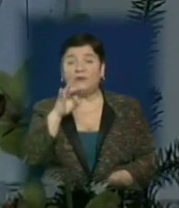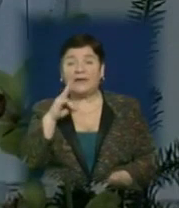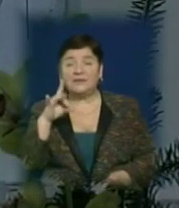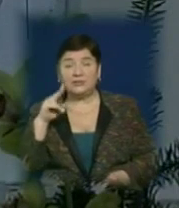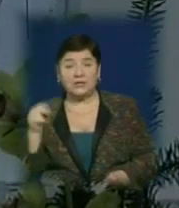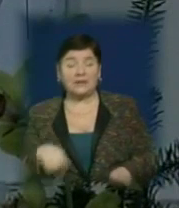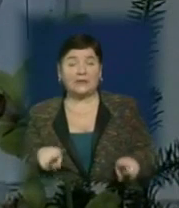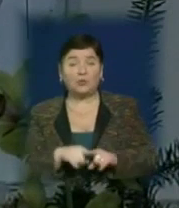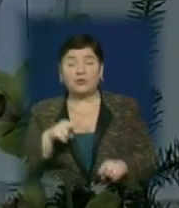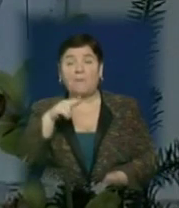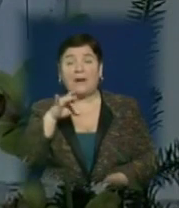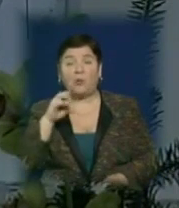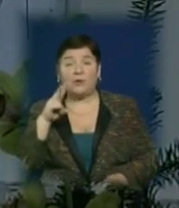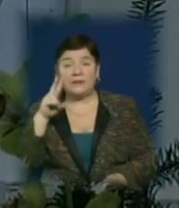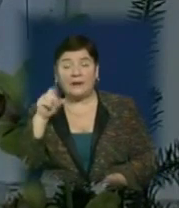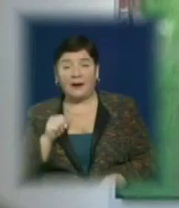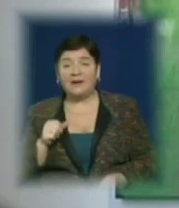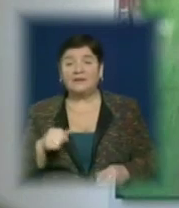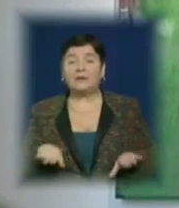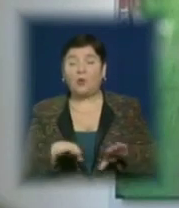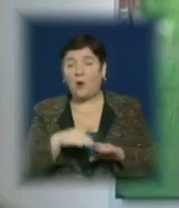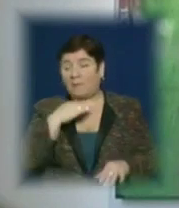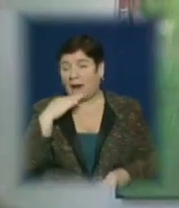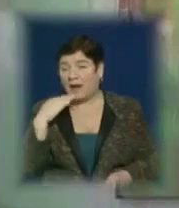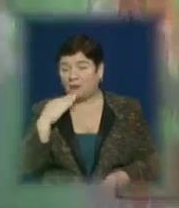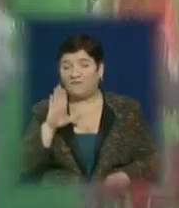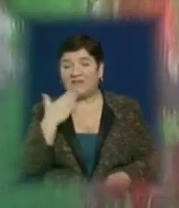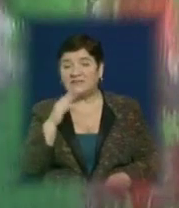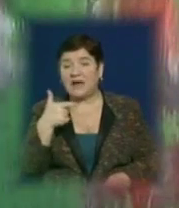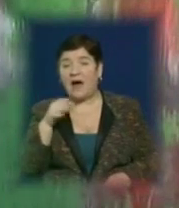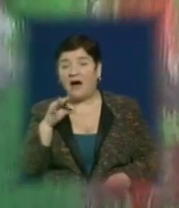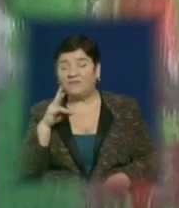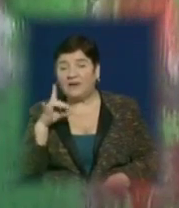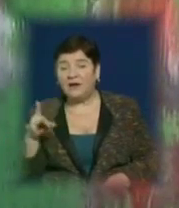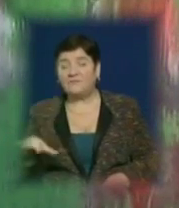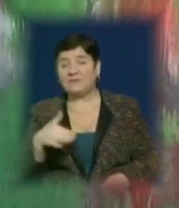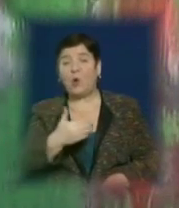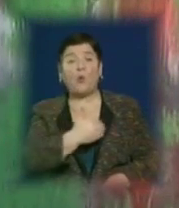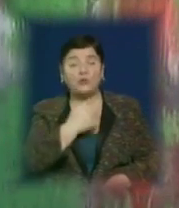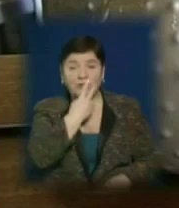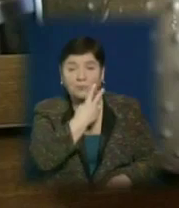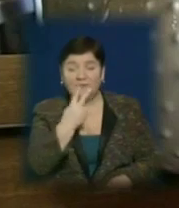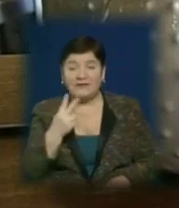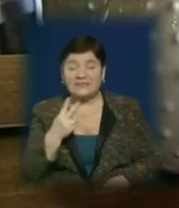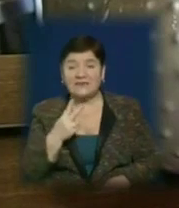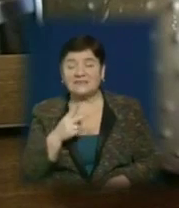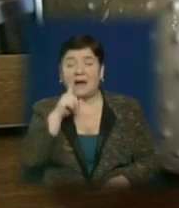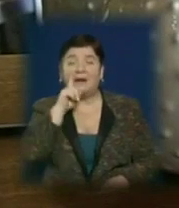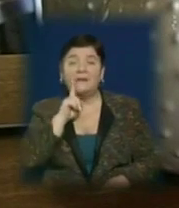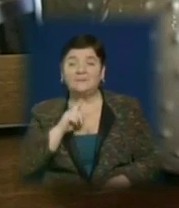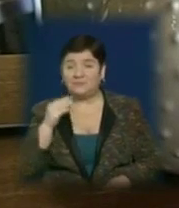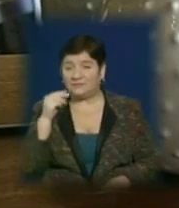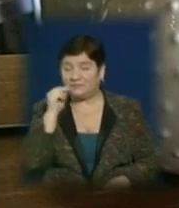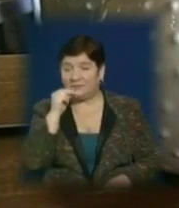а також Едуарда Приходька, Емми Тремби, Беати Корн та Владислава Габди всі охочі зможуть розглядати за чашечкою запашної кави